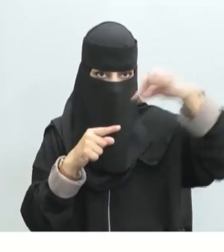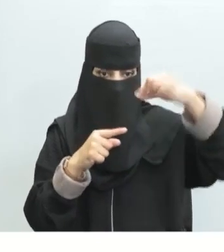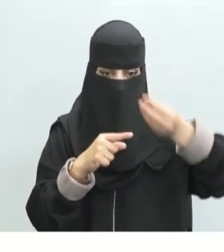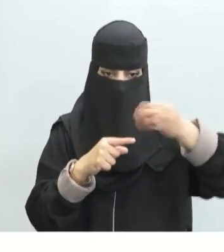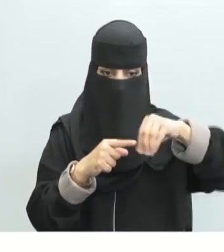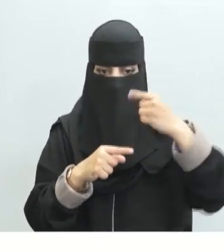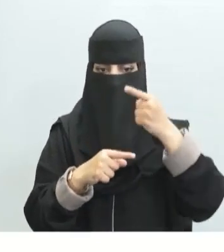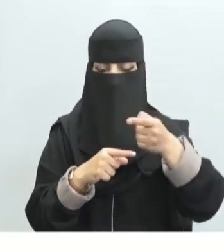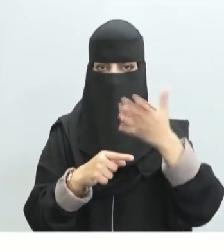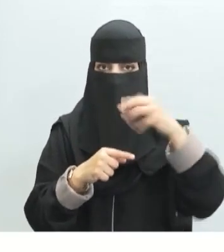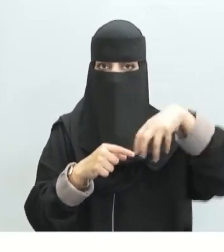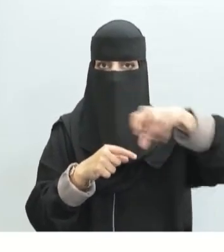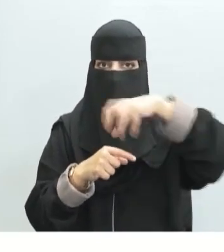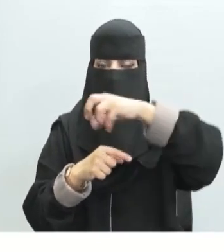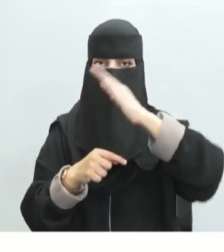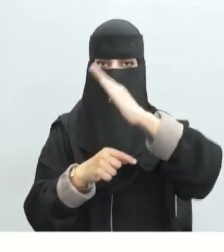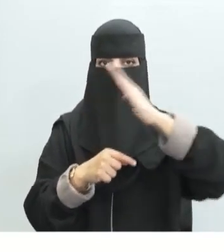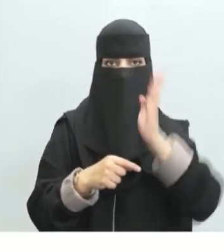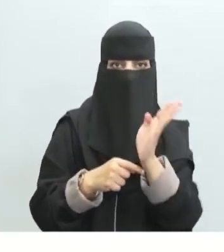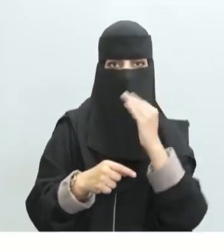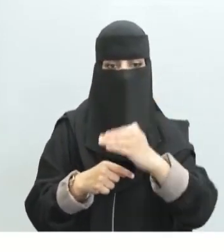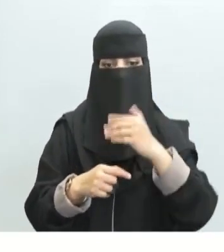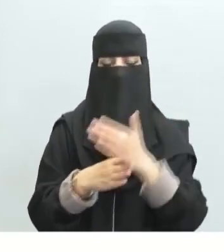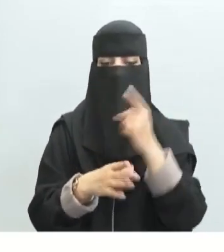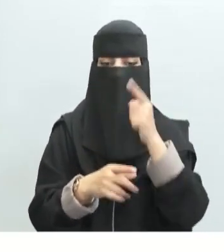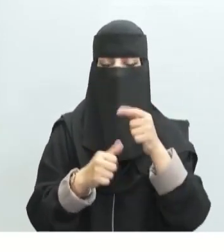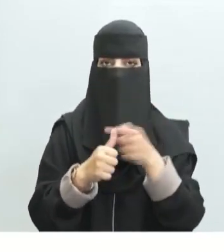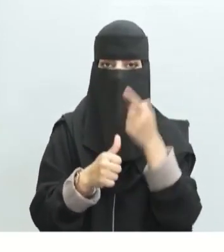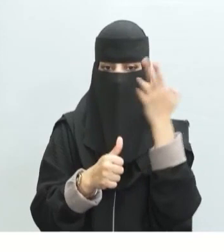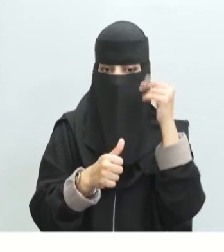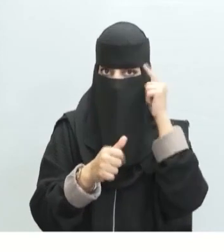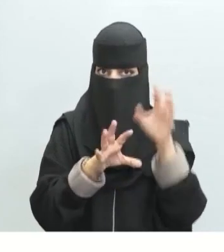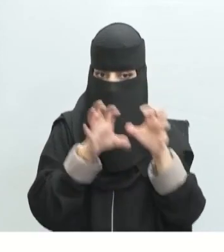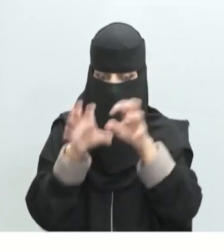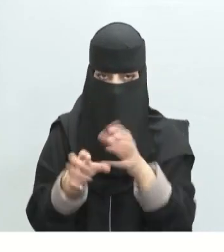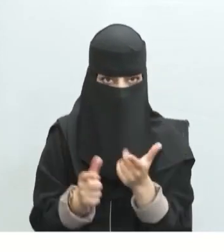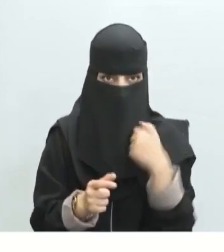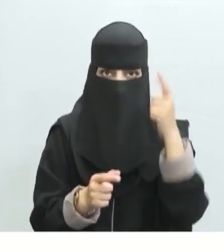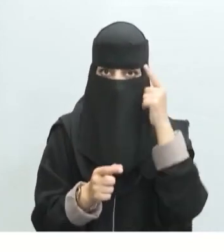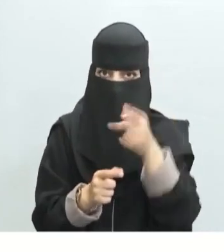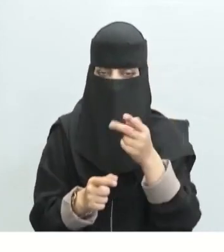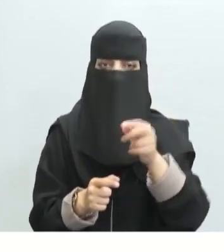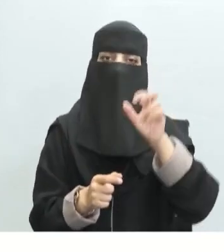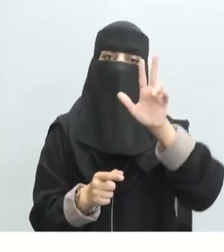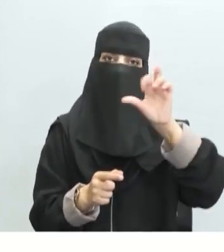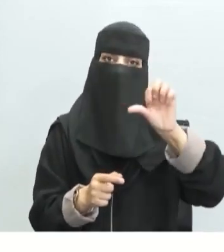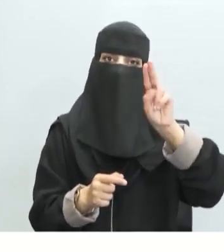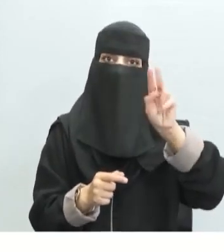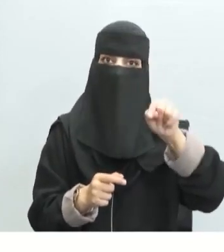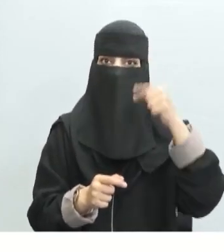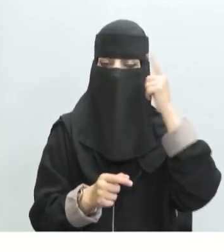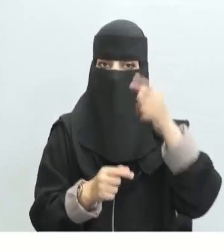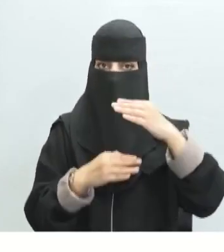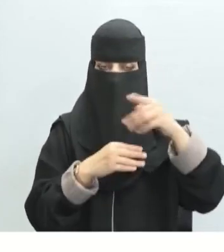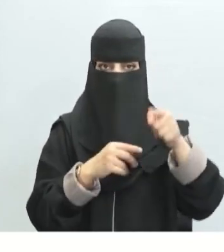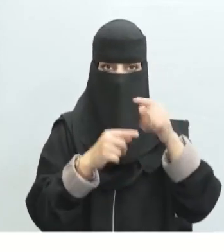ساصنع الى ثلاثه تصنيفات عندي تصنيف قديم اعرفه اللي هو الوتر ما هو الوتر الوتر قلنا هو